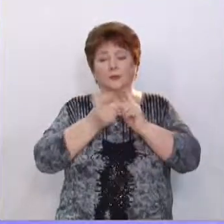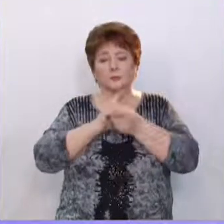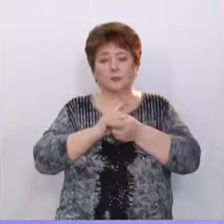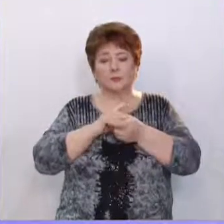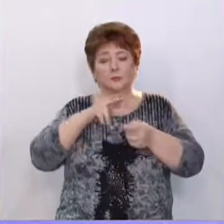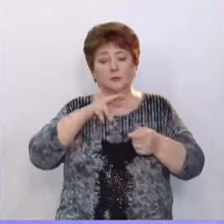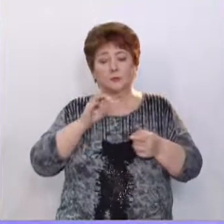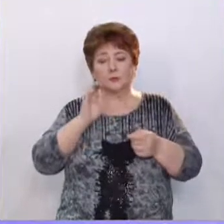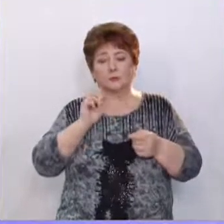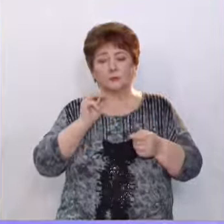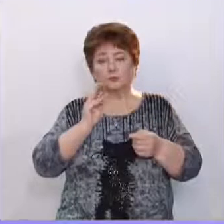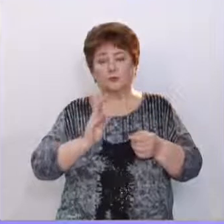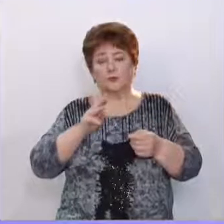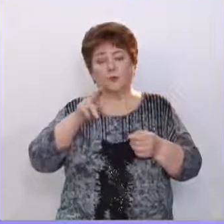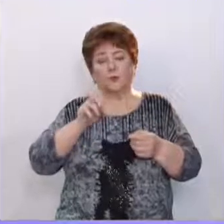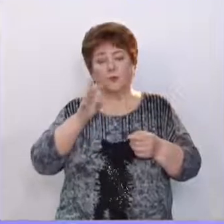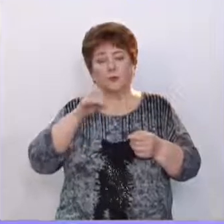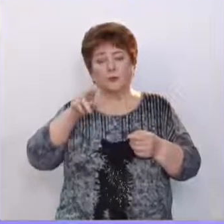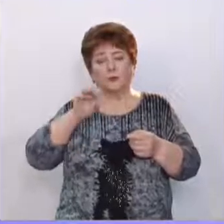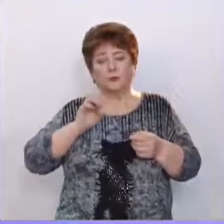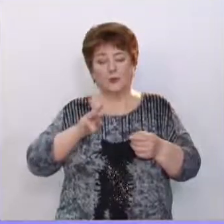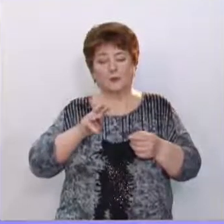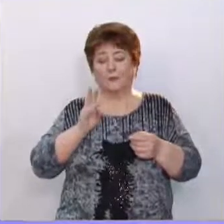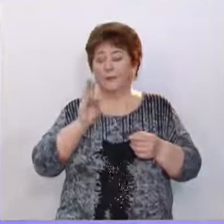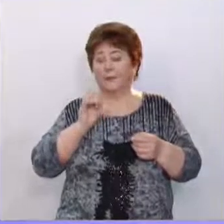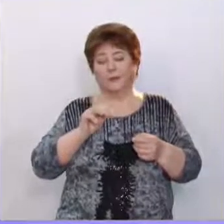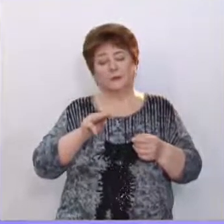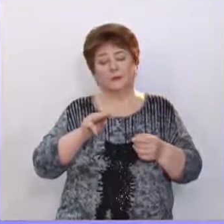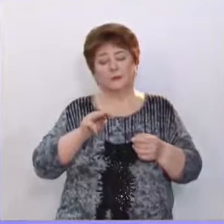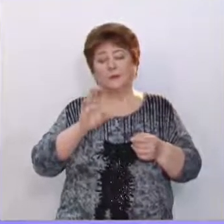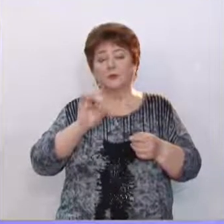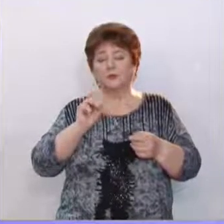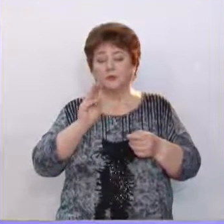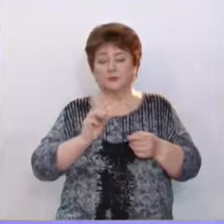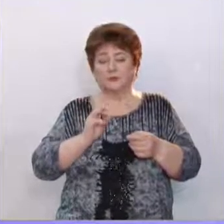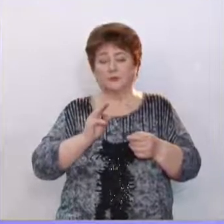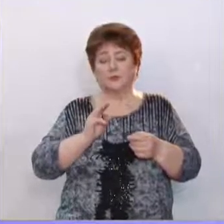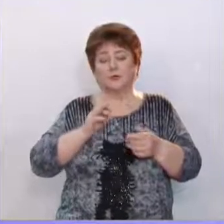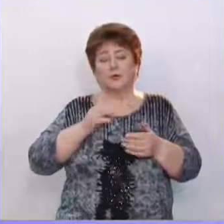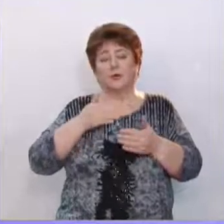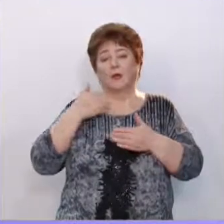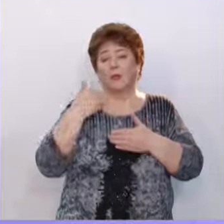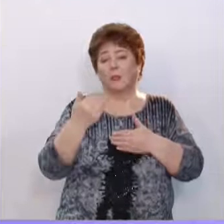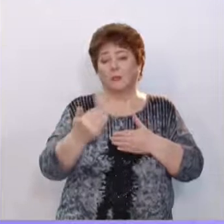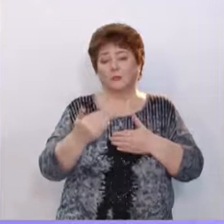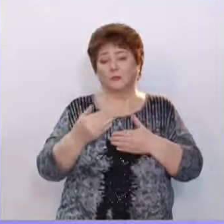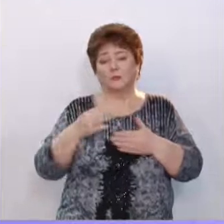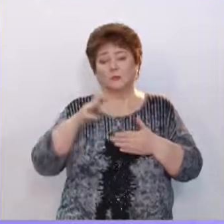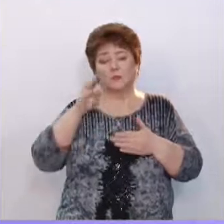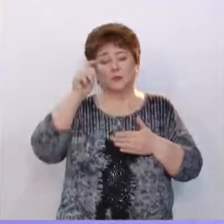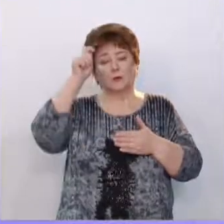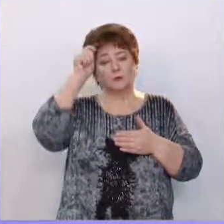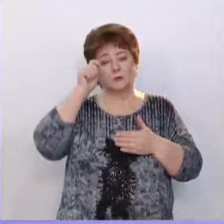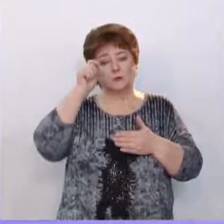Изменяются ли существительные по родам? Нет, существительные относятся к